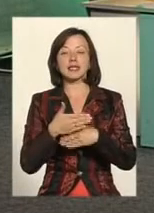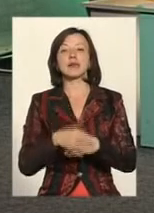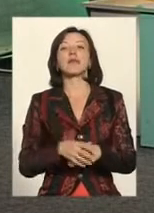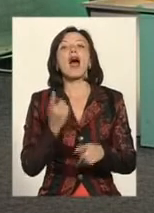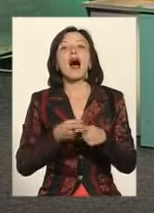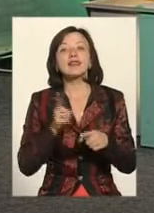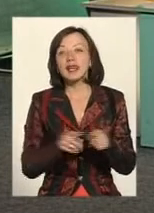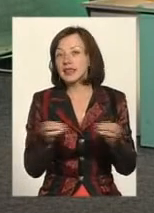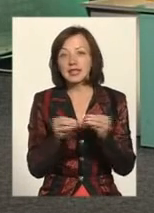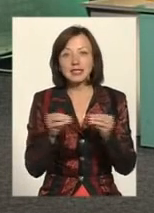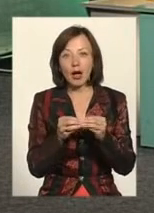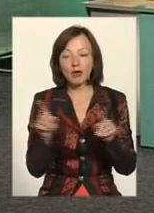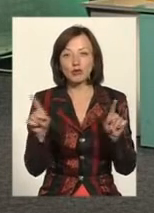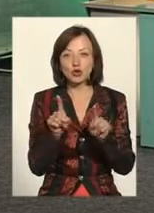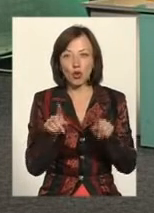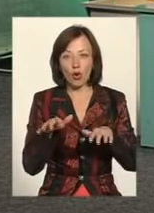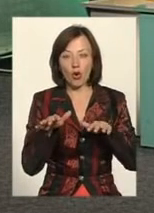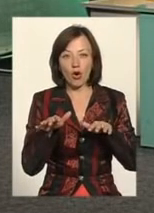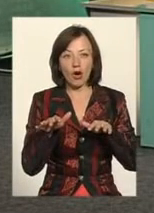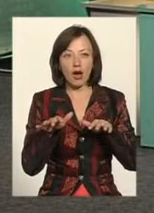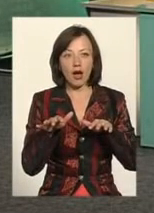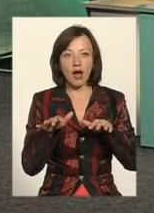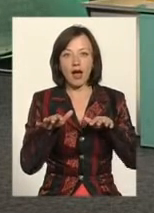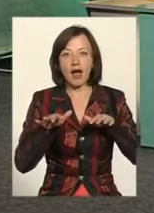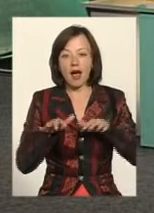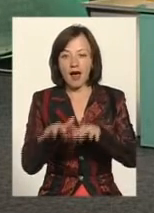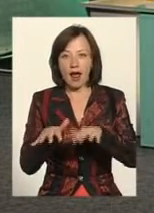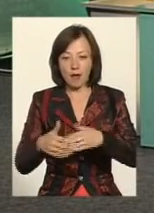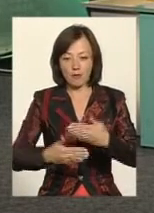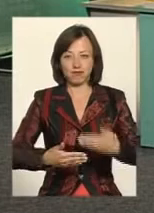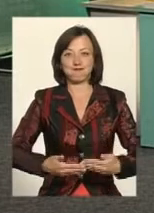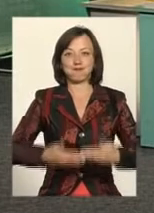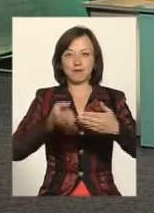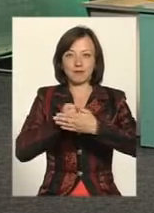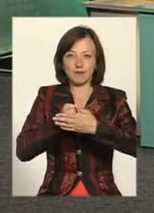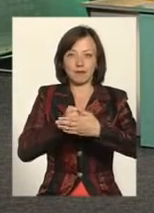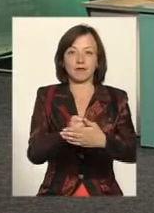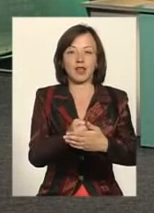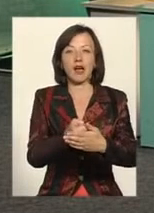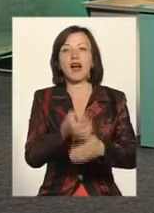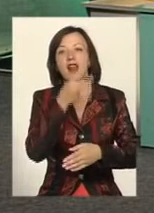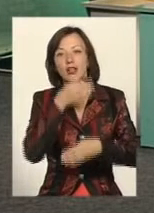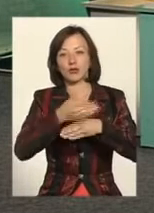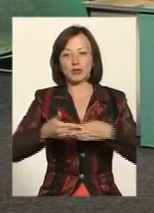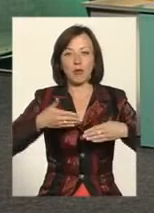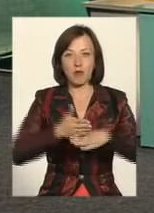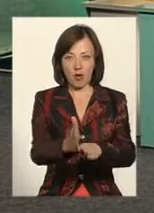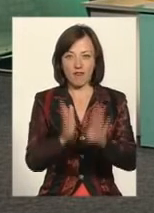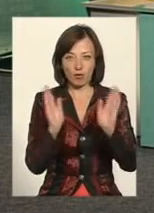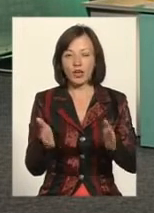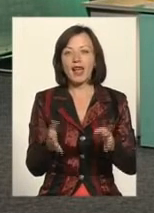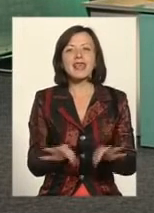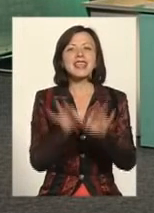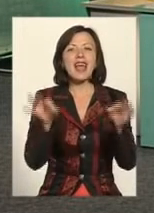А це те саме, що гребля. Коли греблю заперти і робити отакі діла, її колись прорве. Нема логіки в революціях